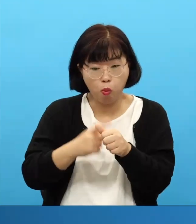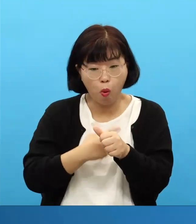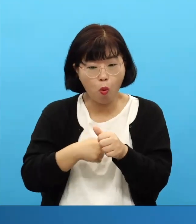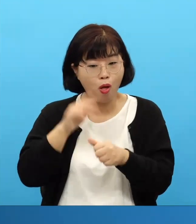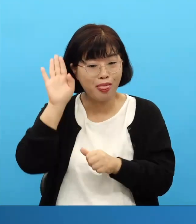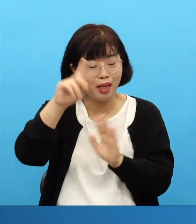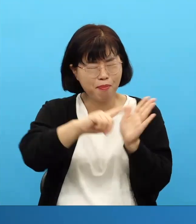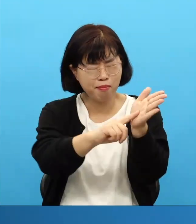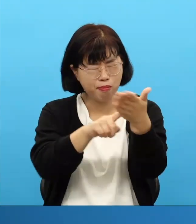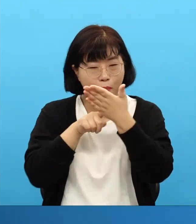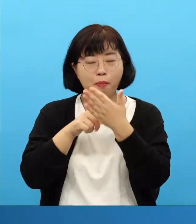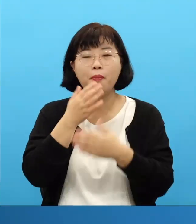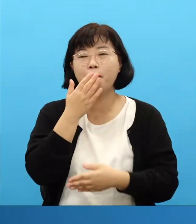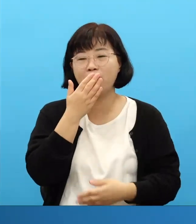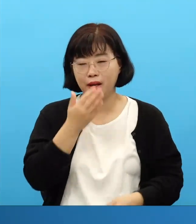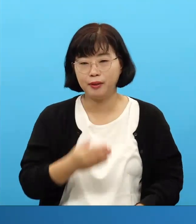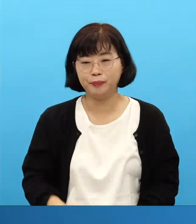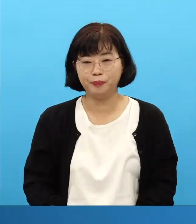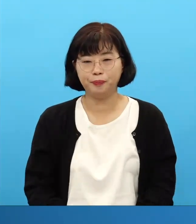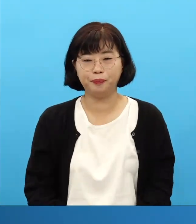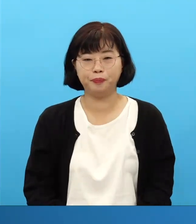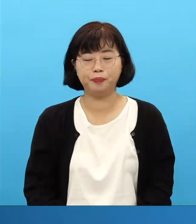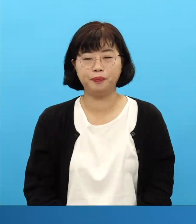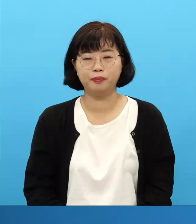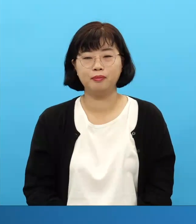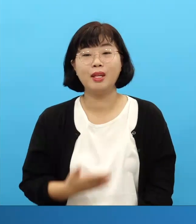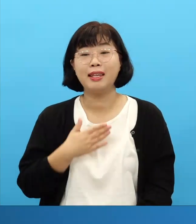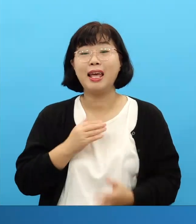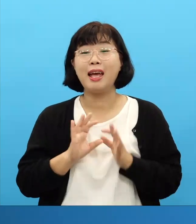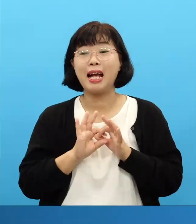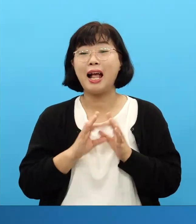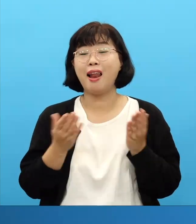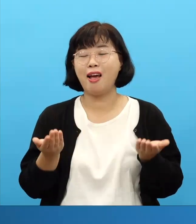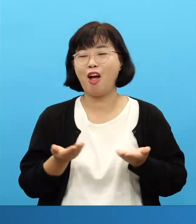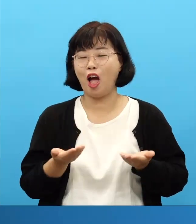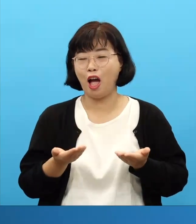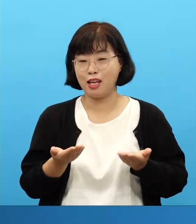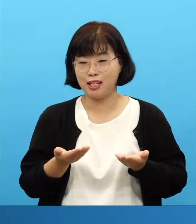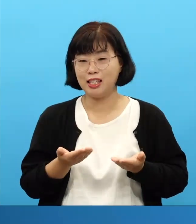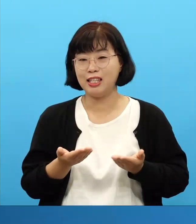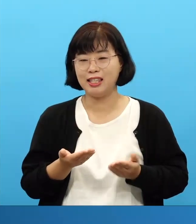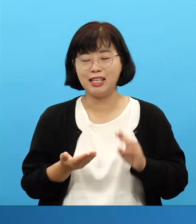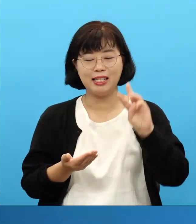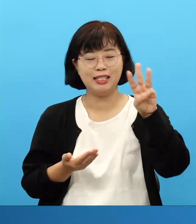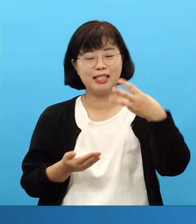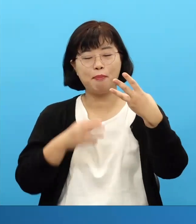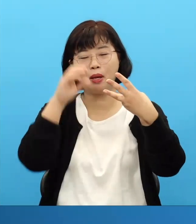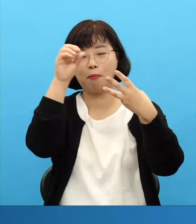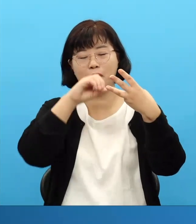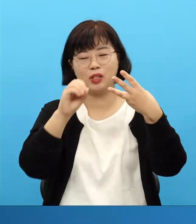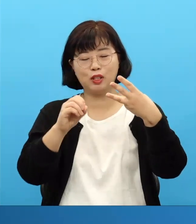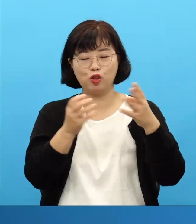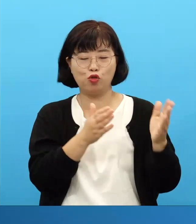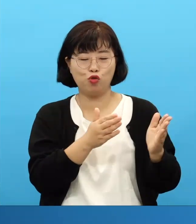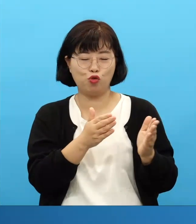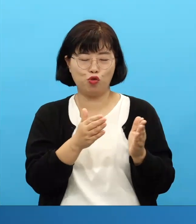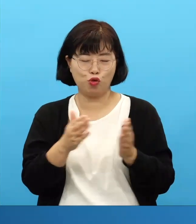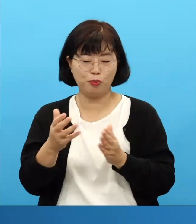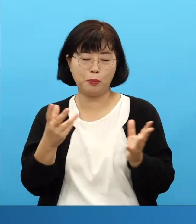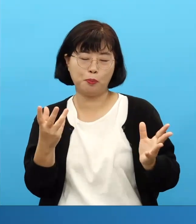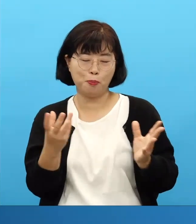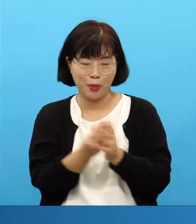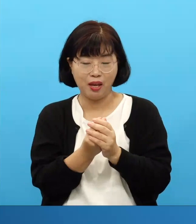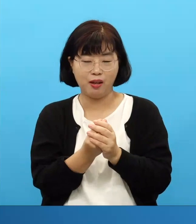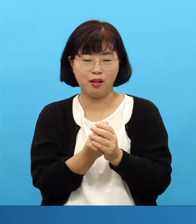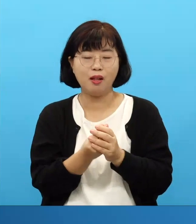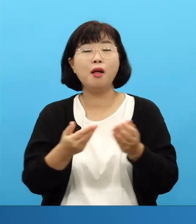And with this, 여러분의 업이 your occupation 예, 300% 준비되는 절대망대를 따라. Must be